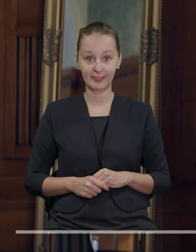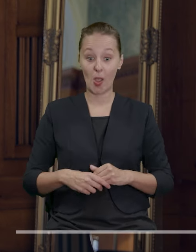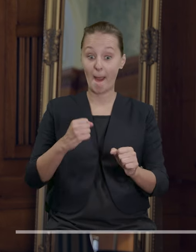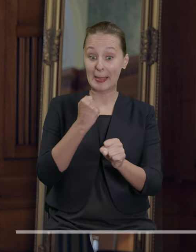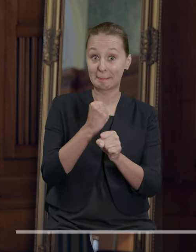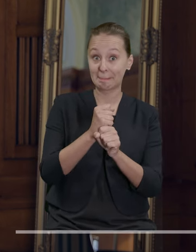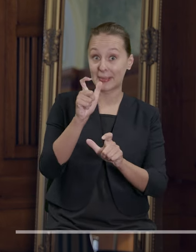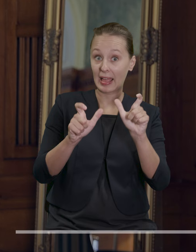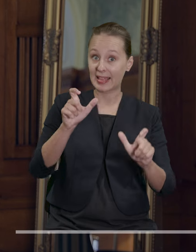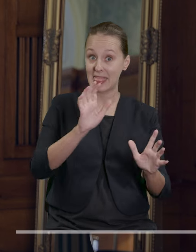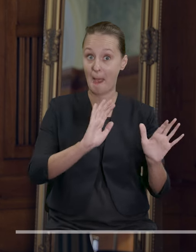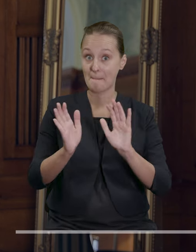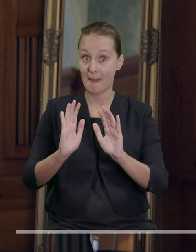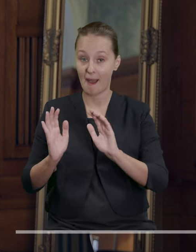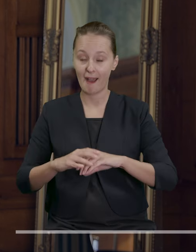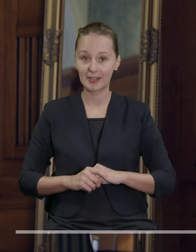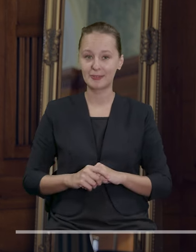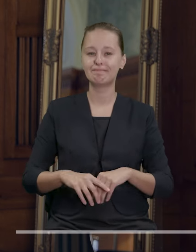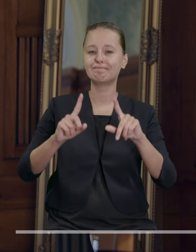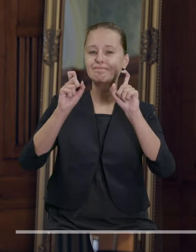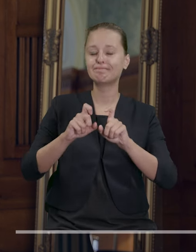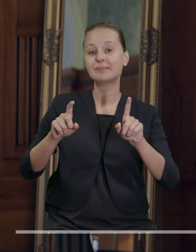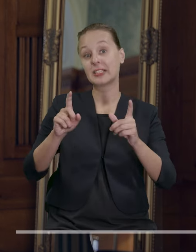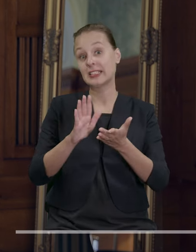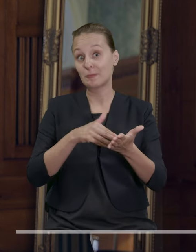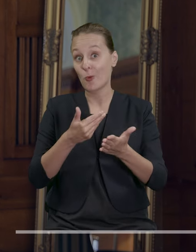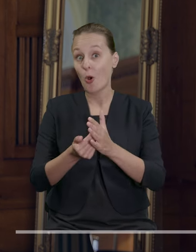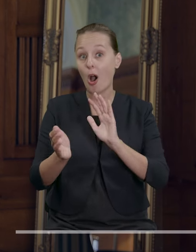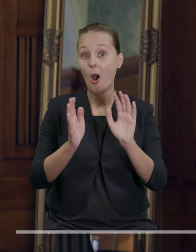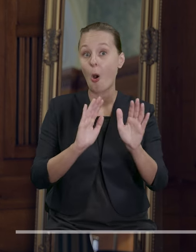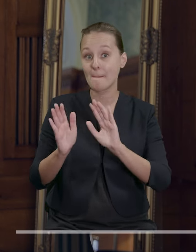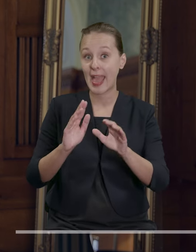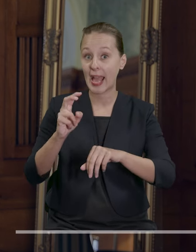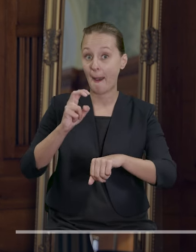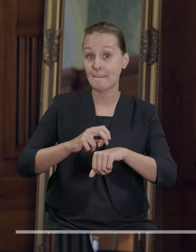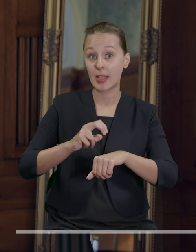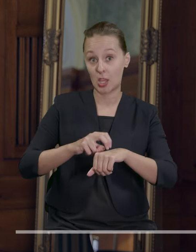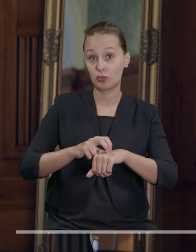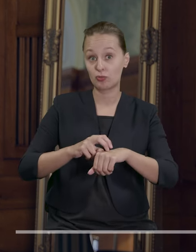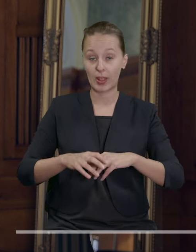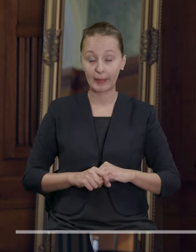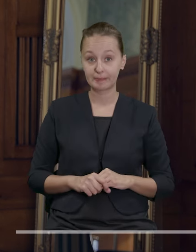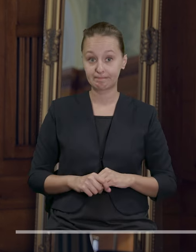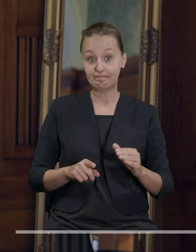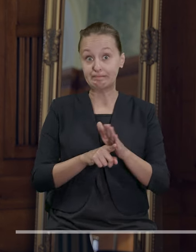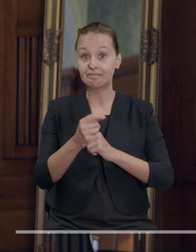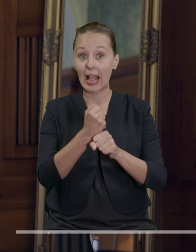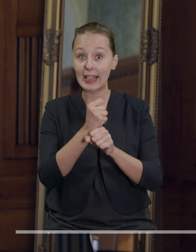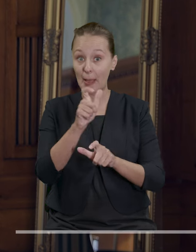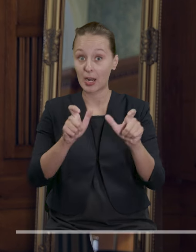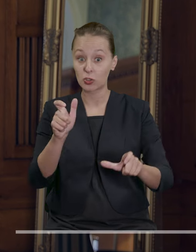Dbaliśmy o pracowników. Rozpoczęliśmy między innymi opiekę medyczną